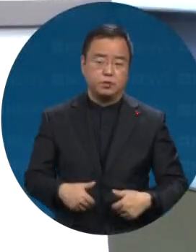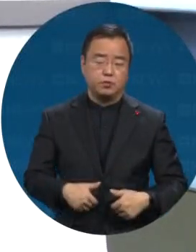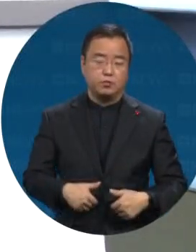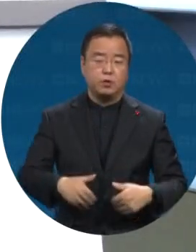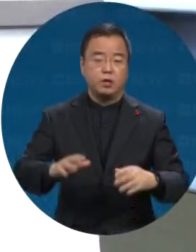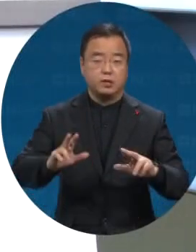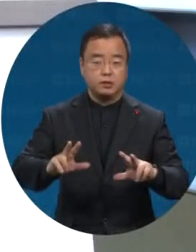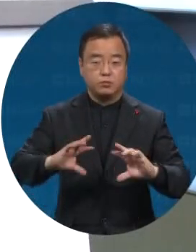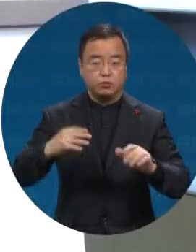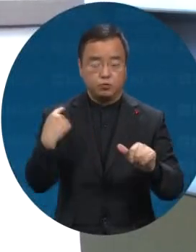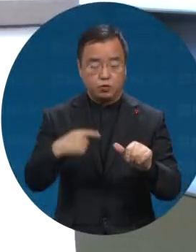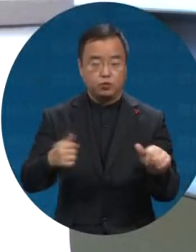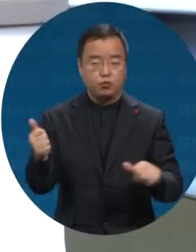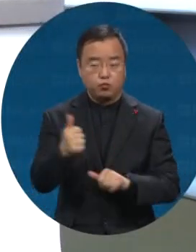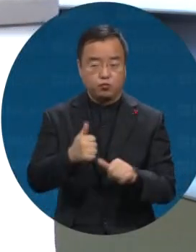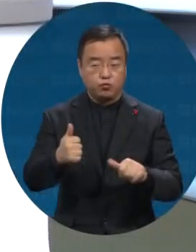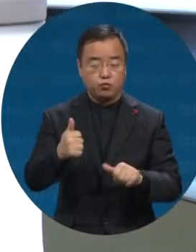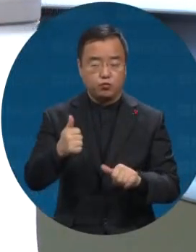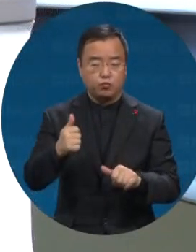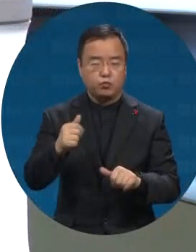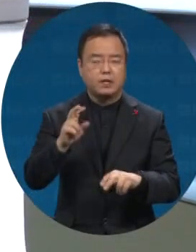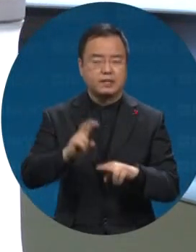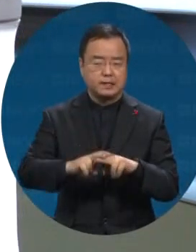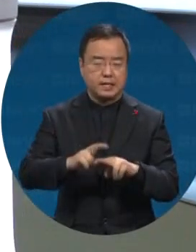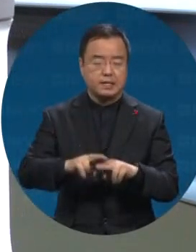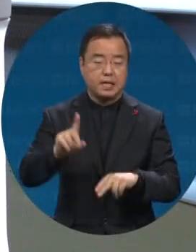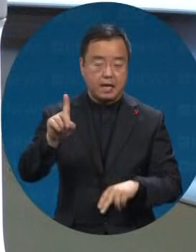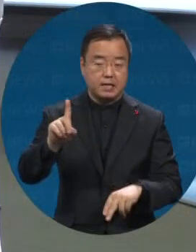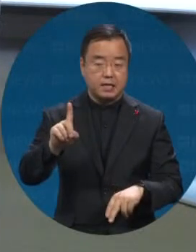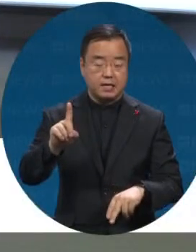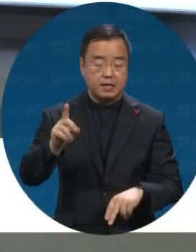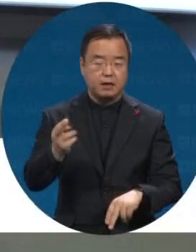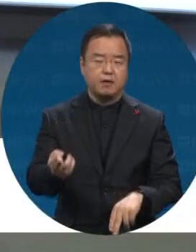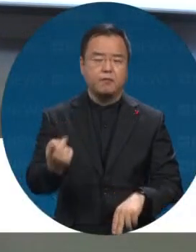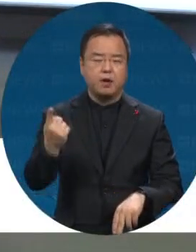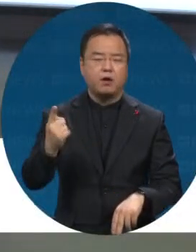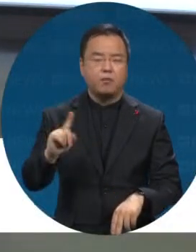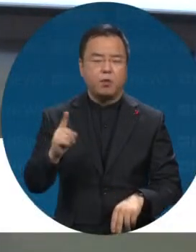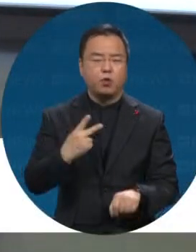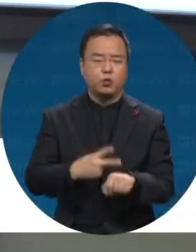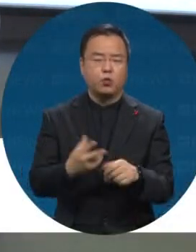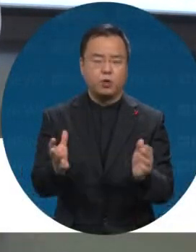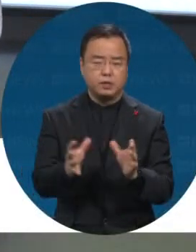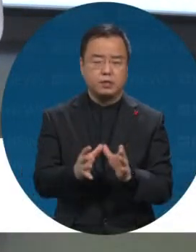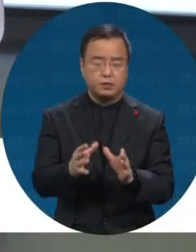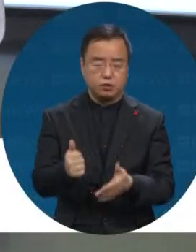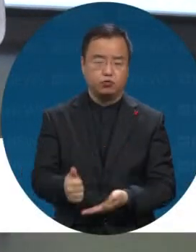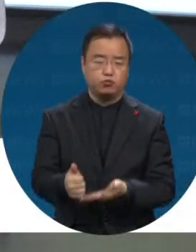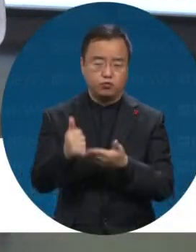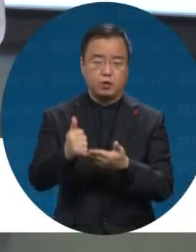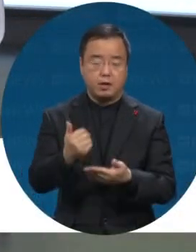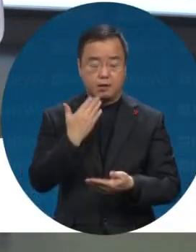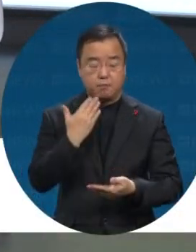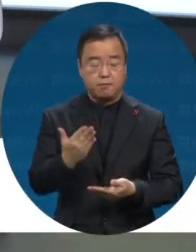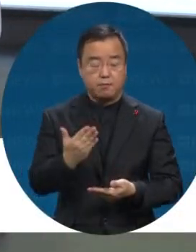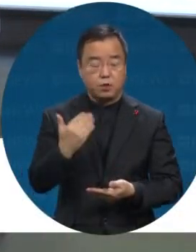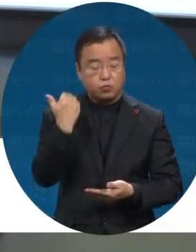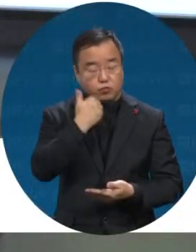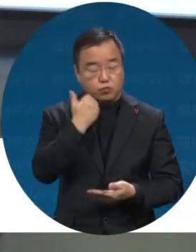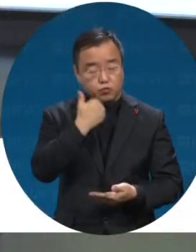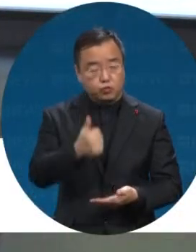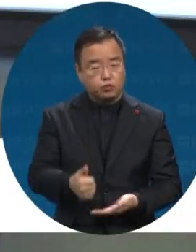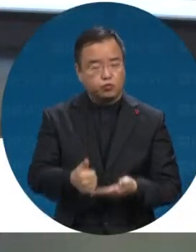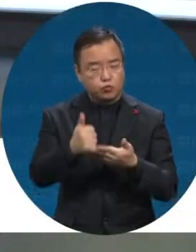국가교육위원회 위원 자리가 딱 하나 되어 있습니다 교환단체 몫인데요 어떻게 위헌 추천을 할 것이냐를 두고